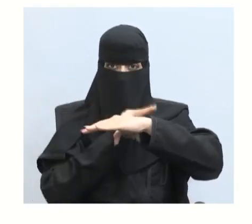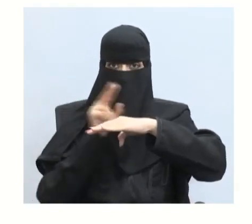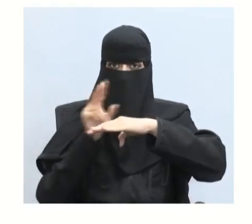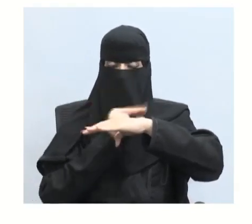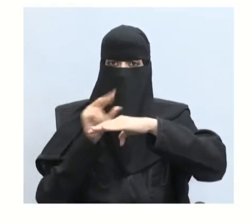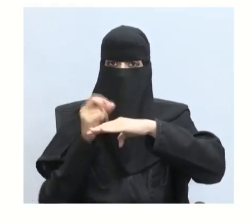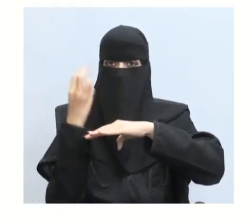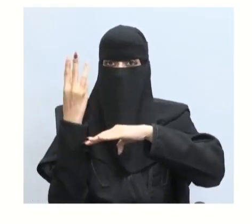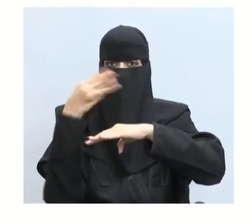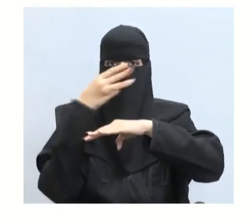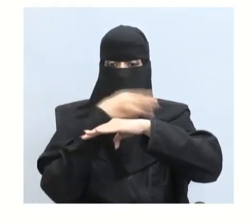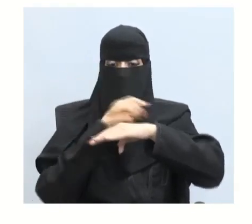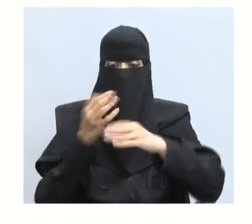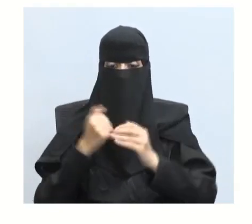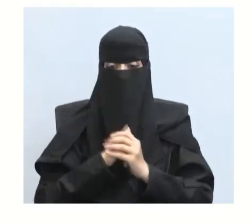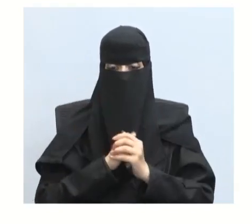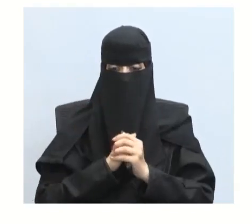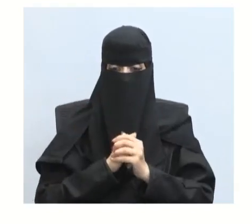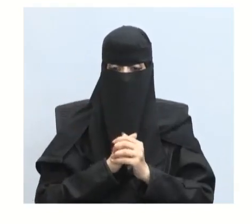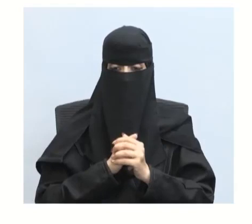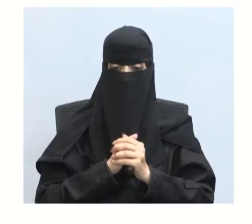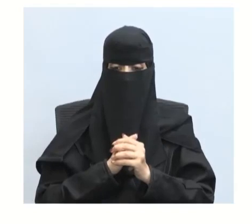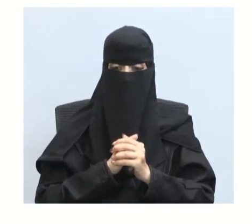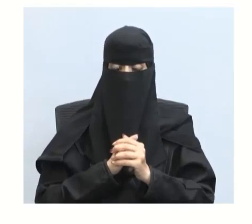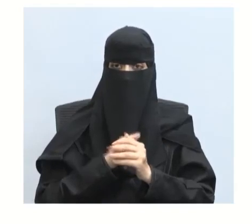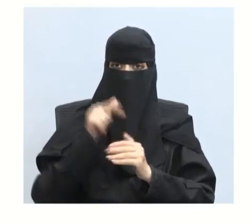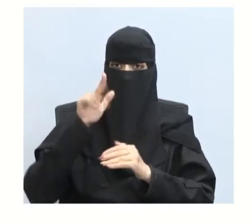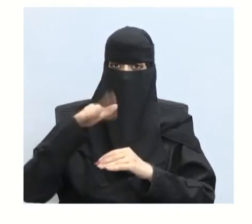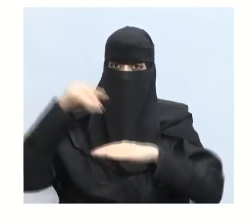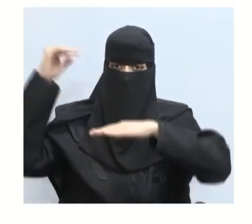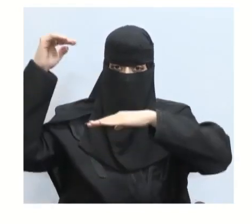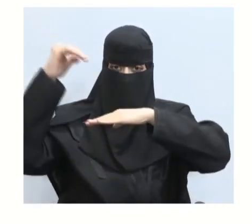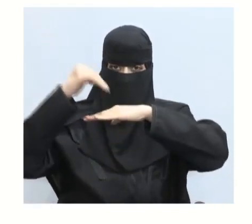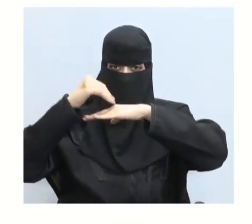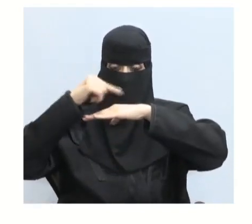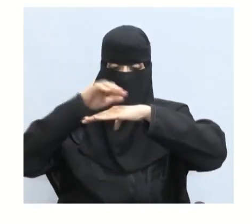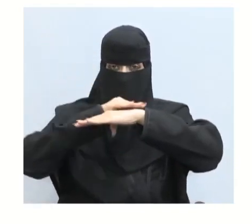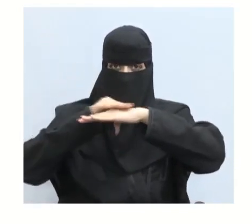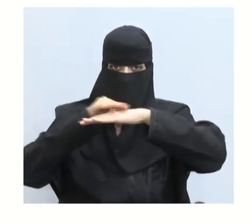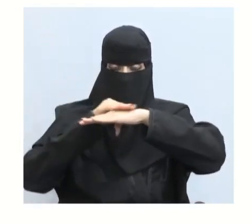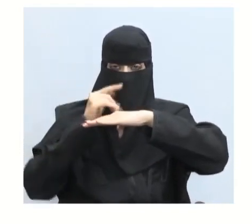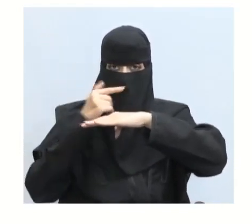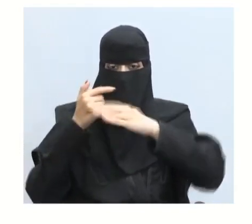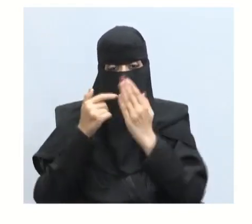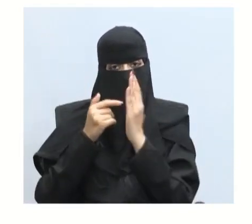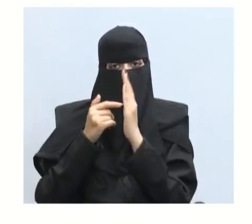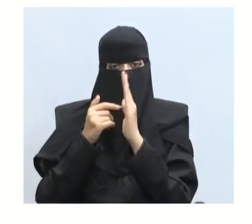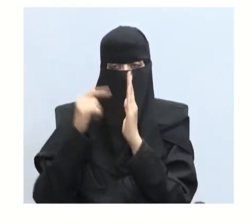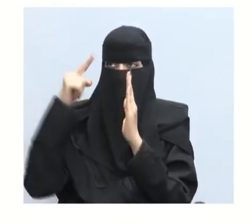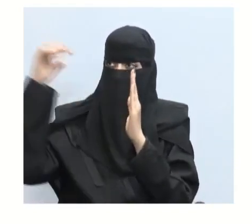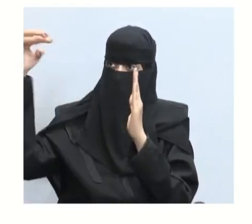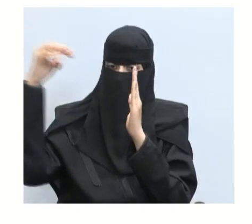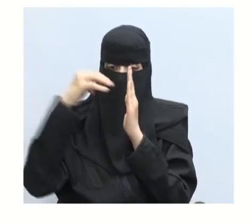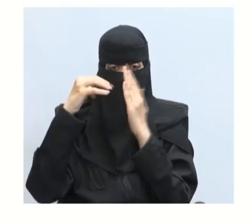تساوي زاويه الانعكاس عباره عن 30 سقط شعاع ضوئي على سطح مراه هذا سطح المراه هنا